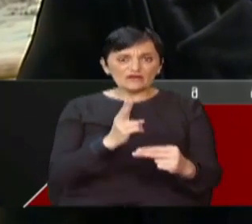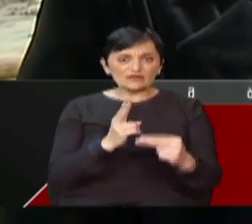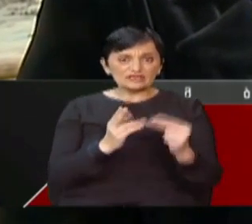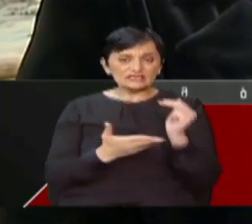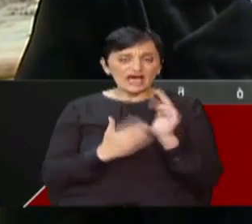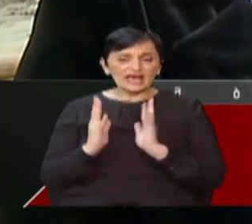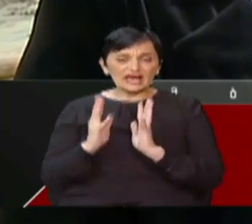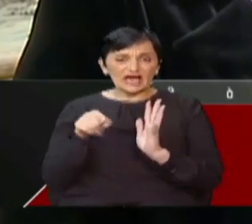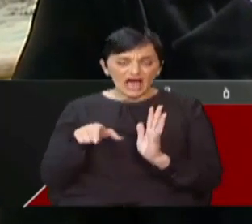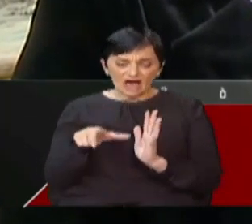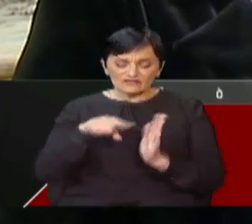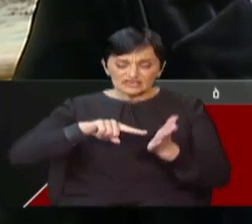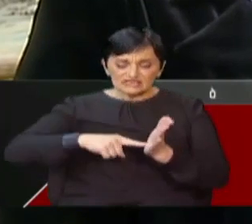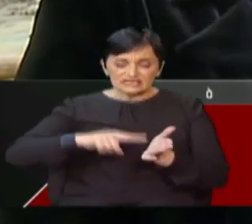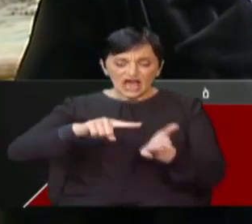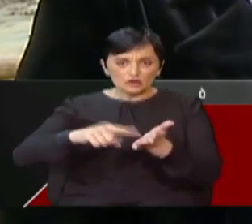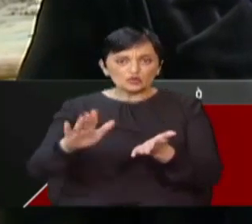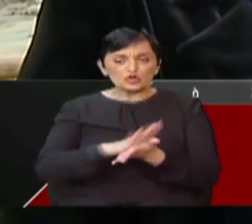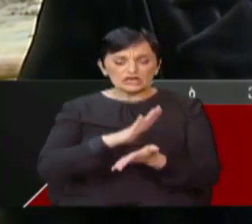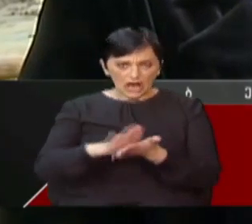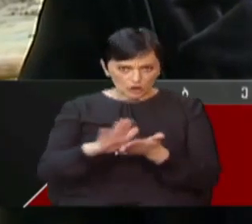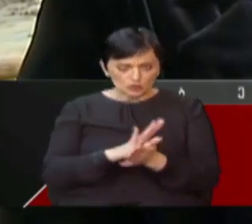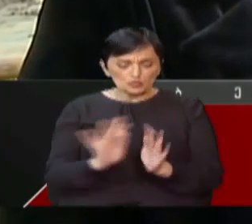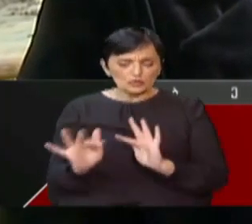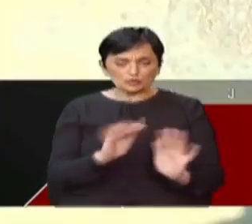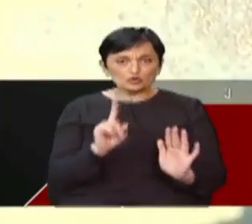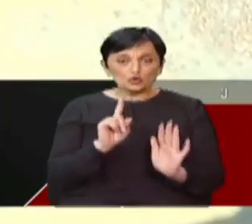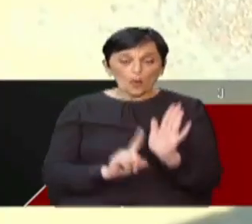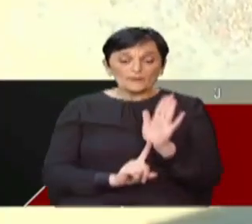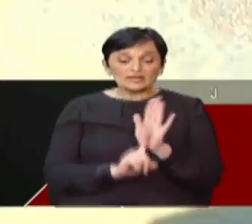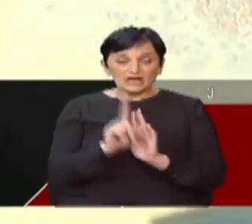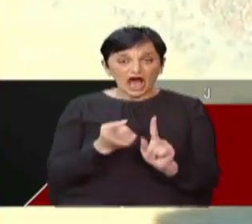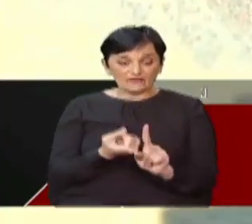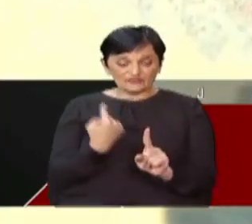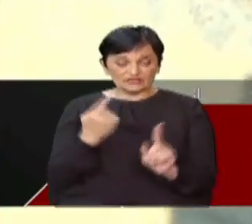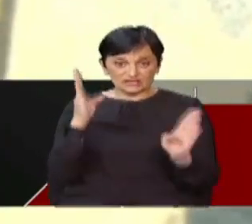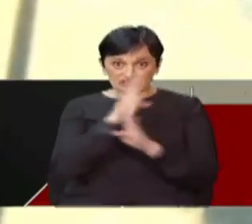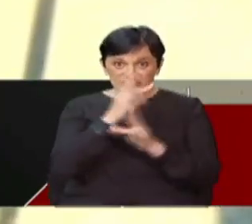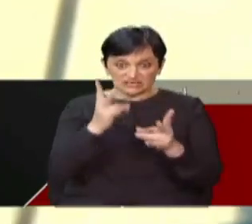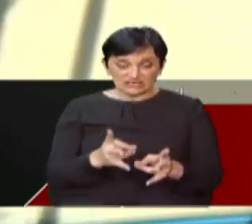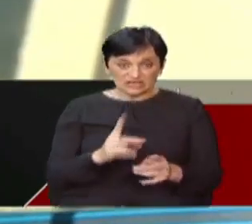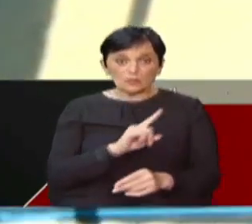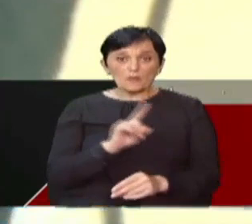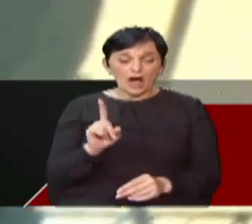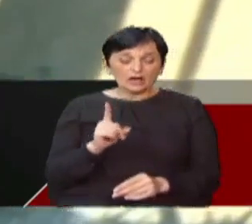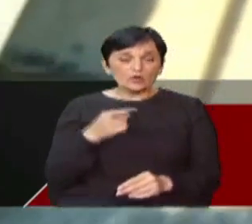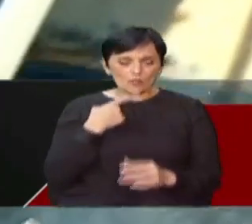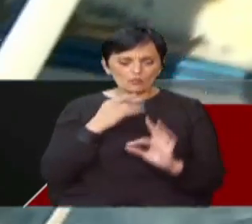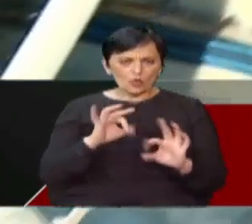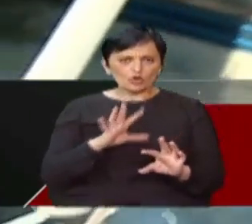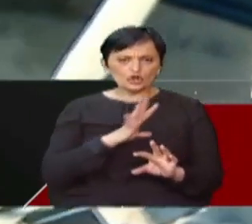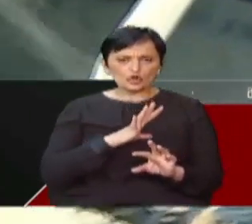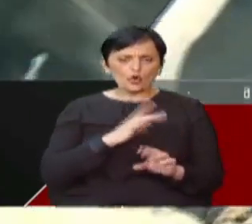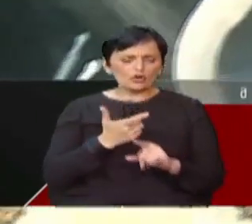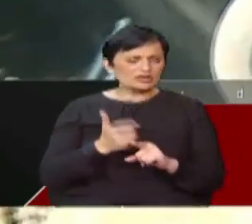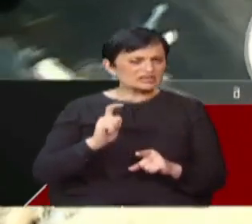ხევების წერტილოვანი გაწმენდა ისედაც მიმდინარეობდა, რომ თავიდან აგვეცილებინა ეს სტიქია. მაგრამ მოგეხსენებათ, ანუ იყო ძალიან